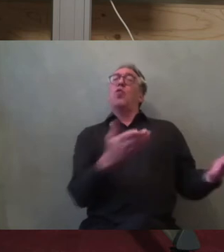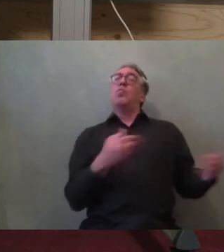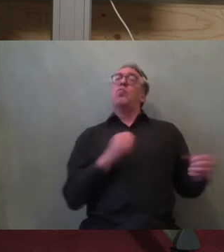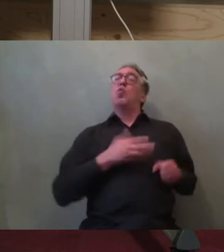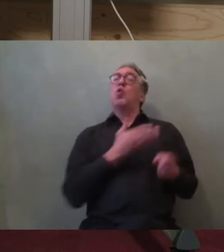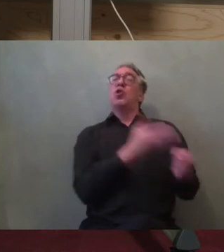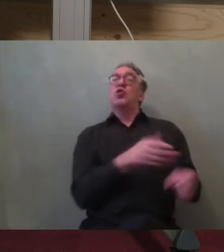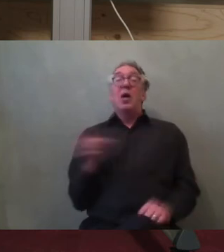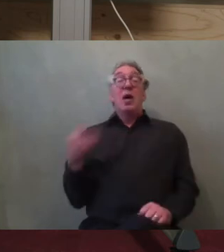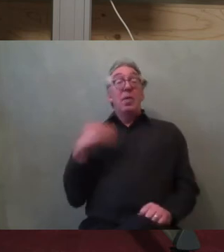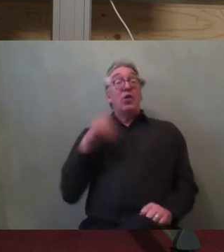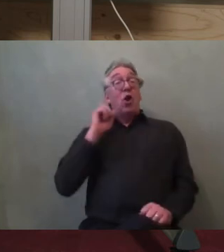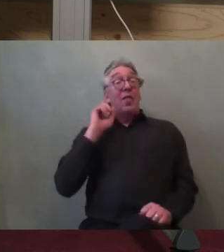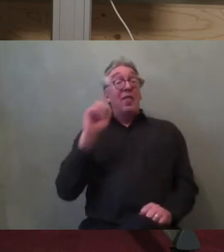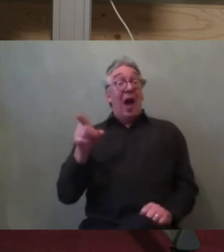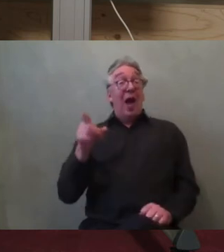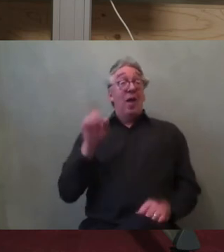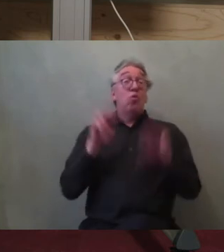se heen voor inspiratie of om een